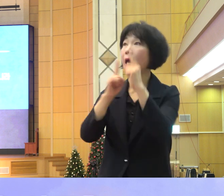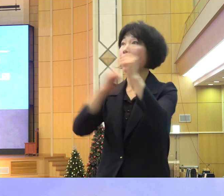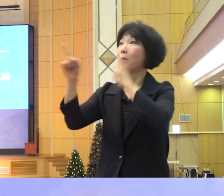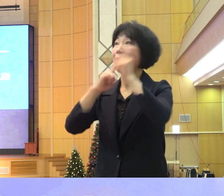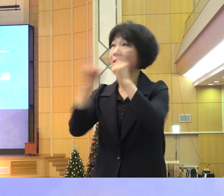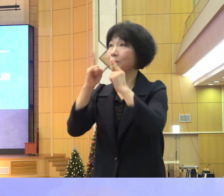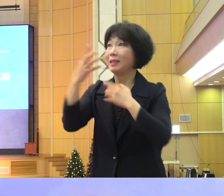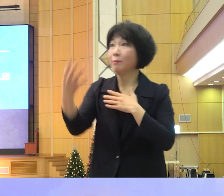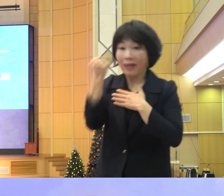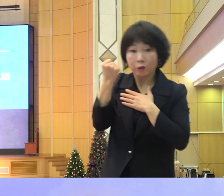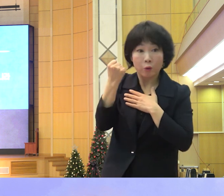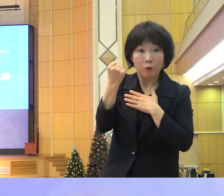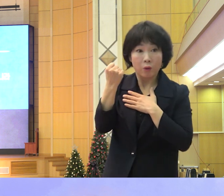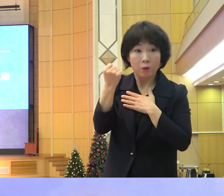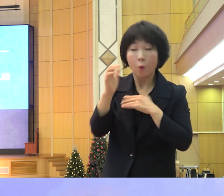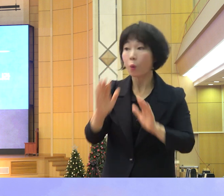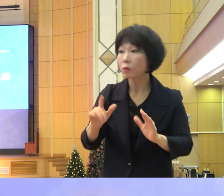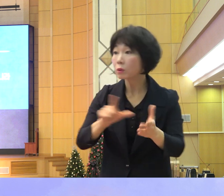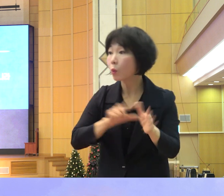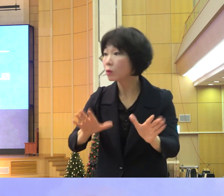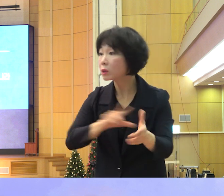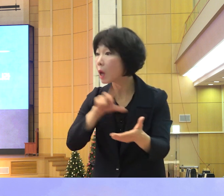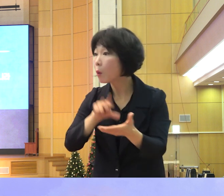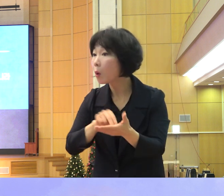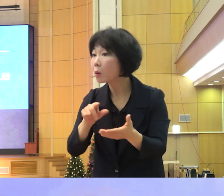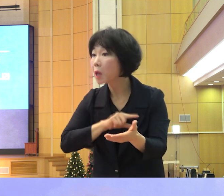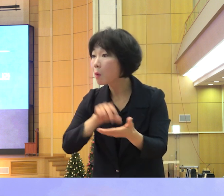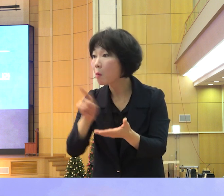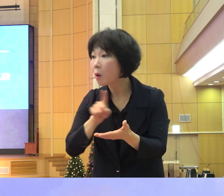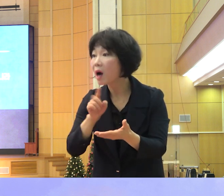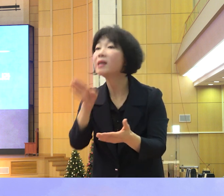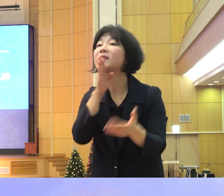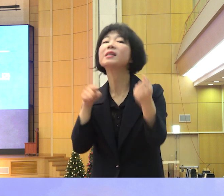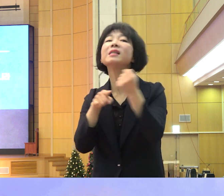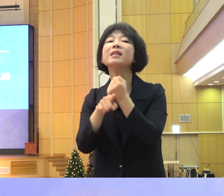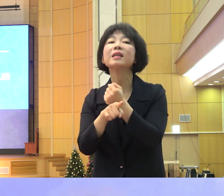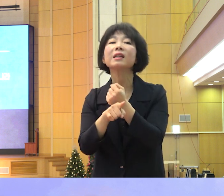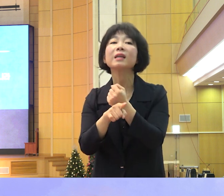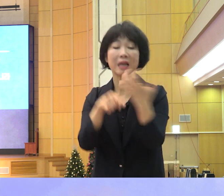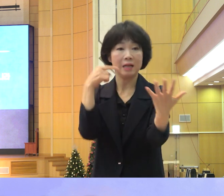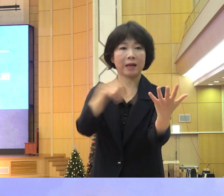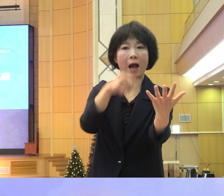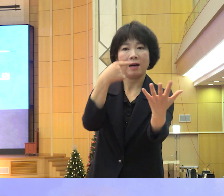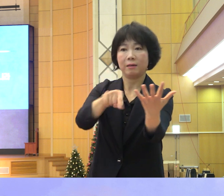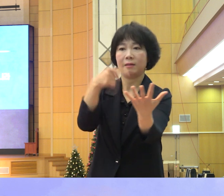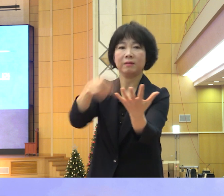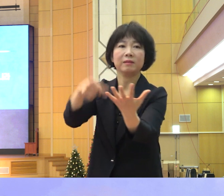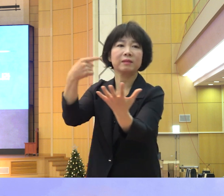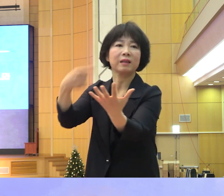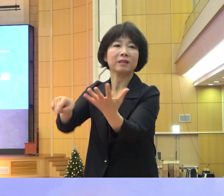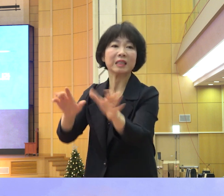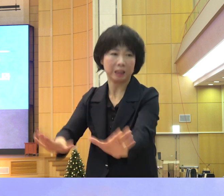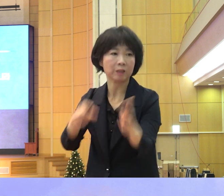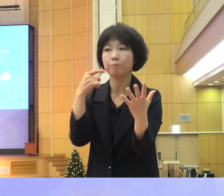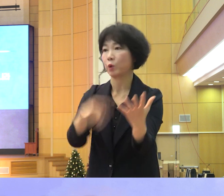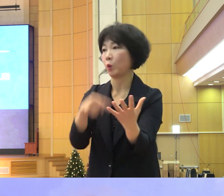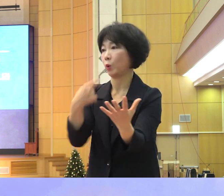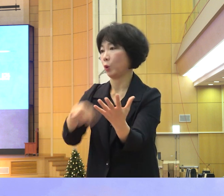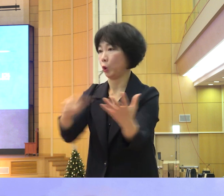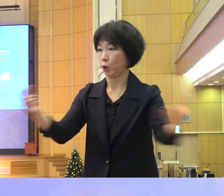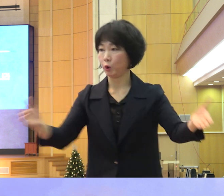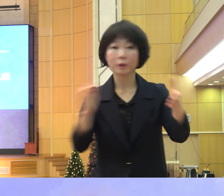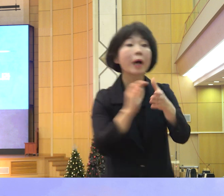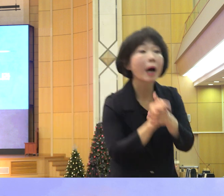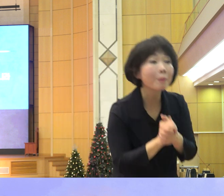진리의 말씀으로. 오늘 제목이 뭐죠? 진리를 가르치는 이 교훈입니다.